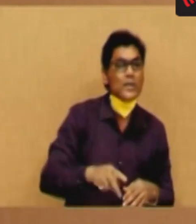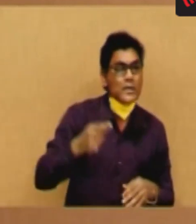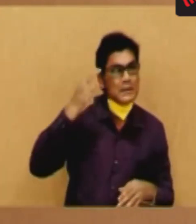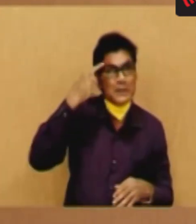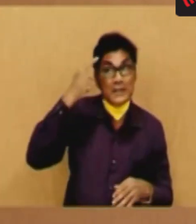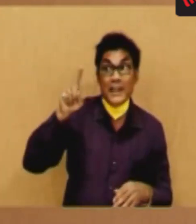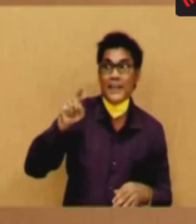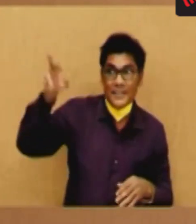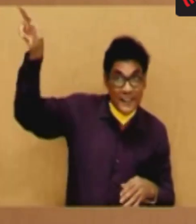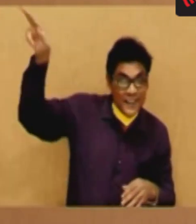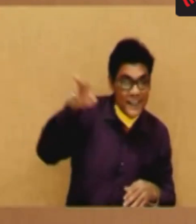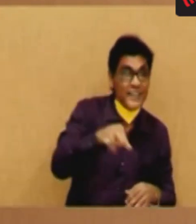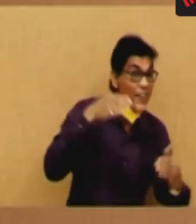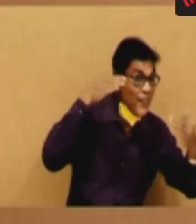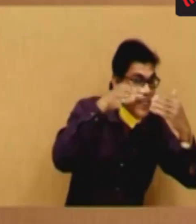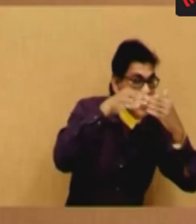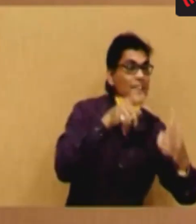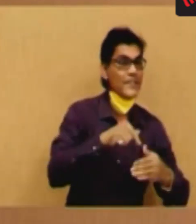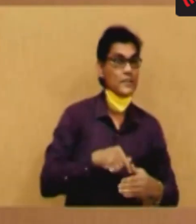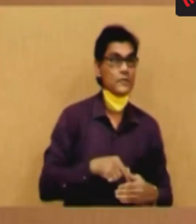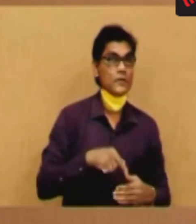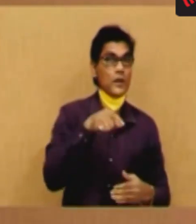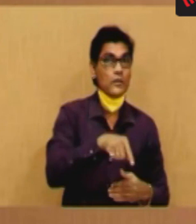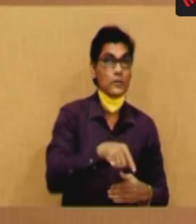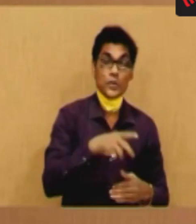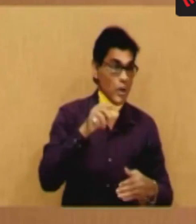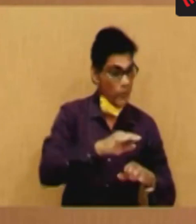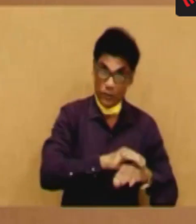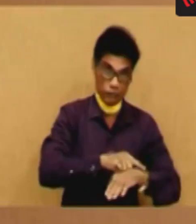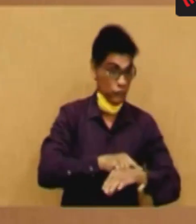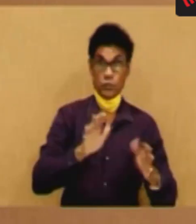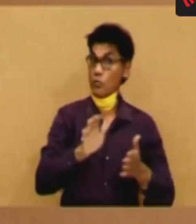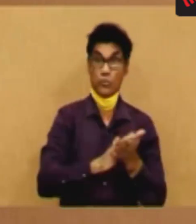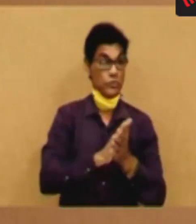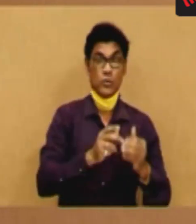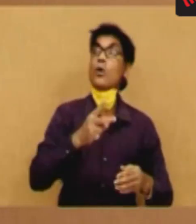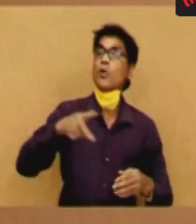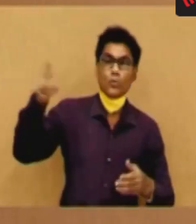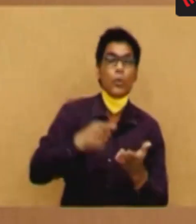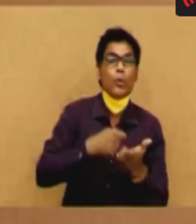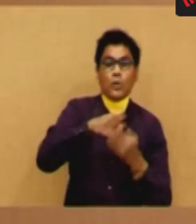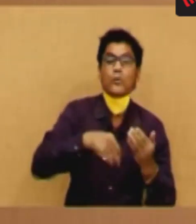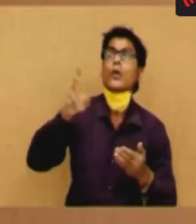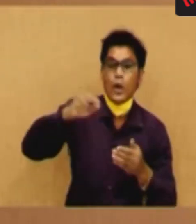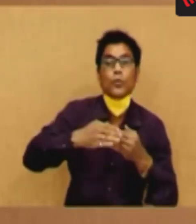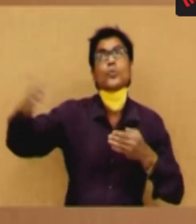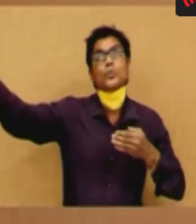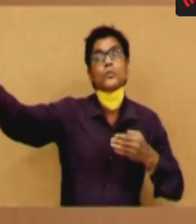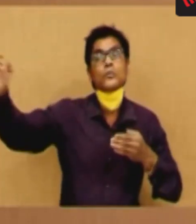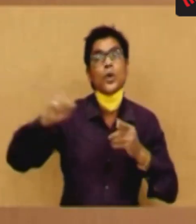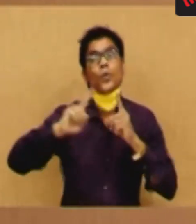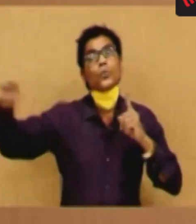ଚିହ୍ନା ପରିଚୟ ଆତ୍ମୀୟ ସ୍ୱଜନ ତାଙ୍କୁ ଦେଖା କରିବାକୁ ଚାହୁଁଛନ୍ତି ଏଇଟା ସେ ସମୟ ନୁହଁ ତେଣୁ ଆତ୍ମୀୟ ସ୍ୱଜନଙ୍କୁ କହିବା ଟିକେ ଦୂରରେ